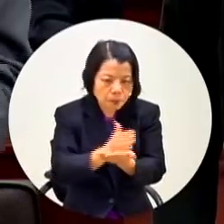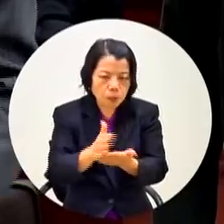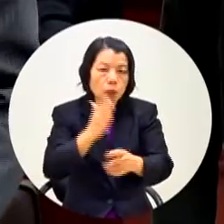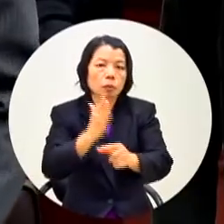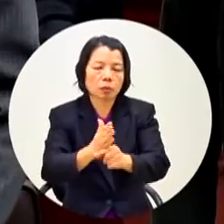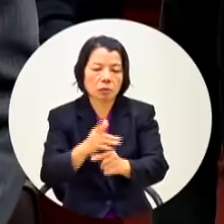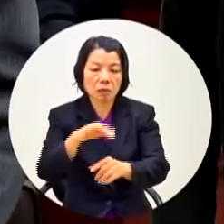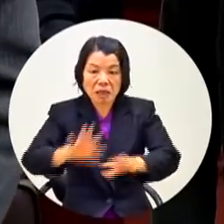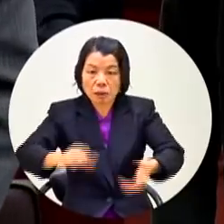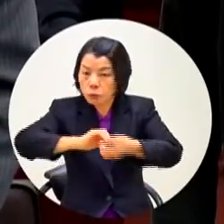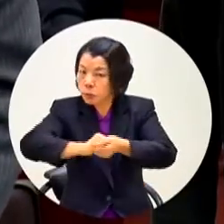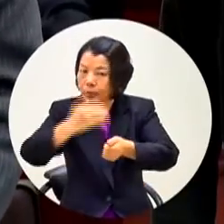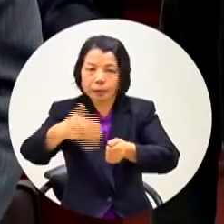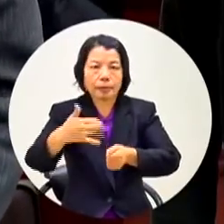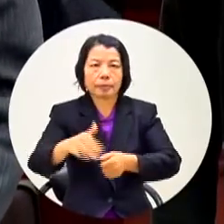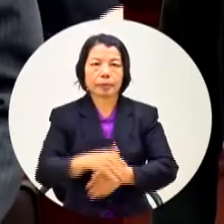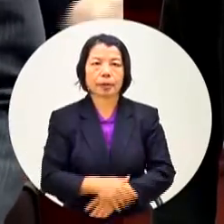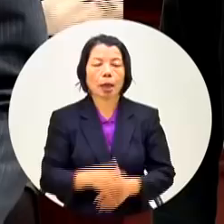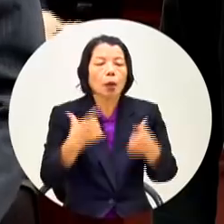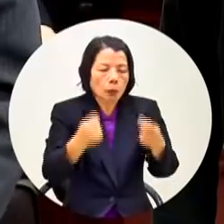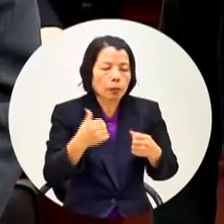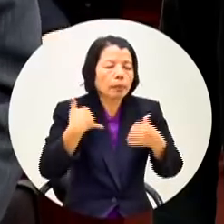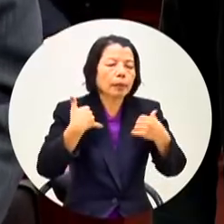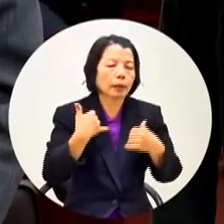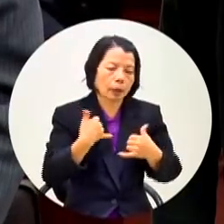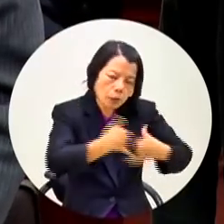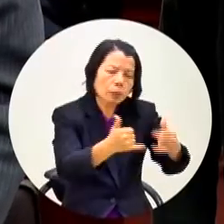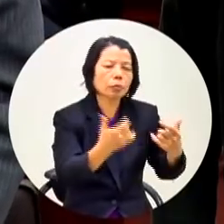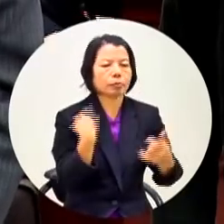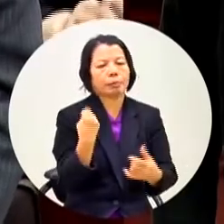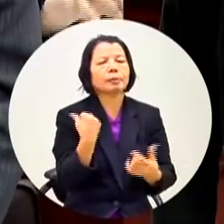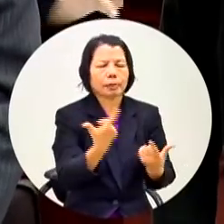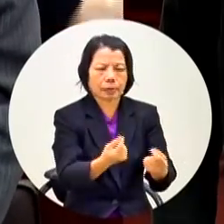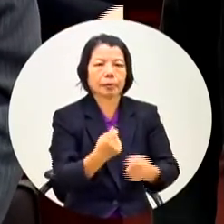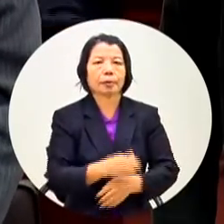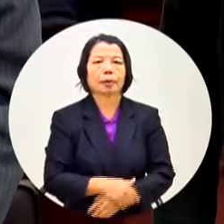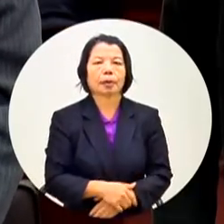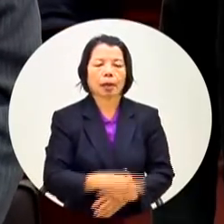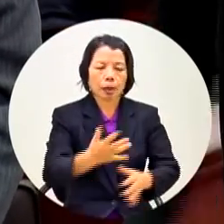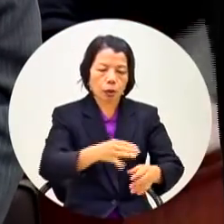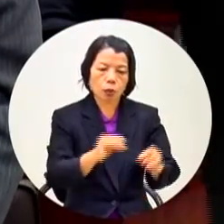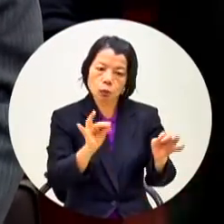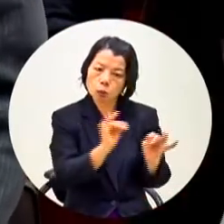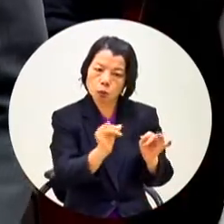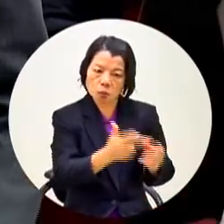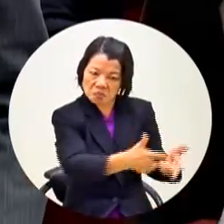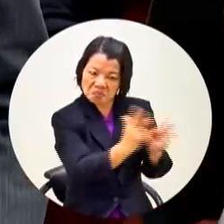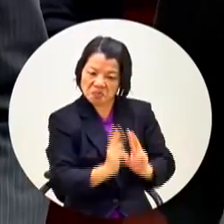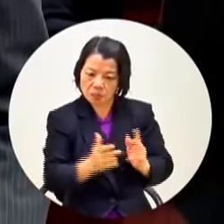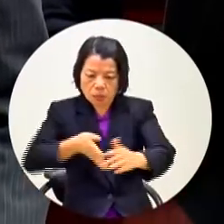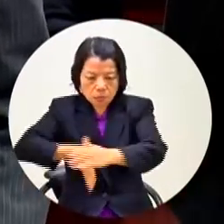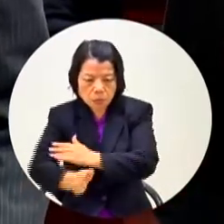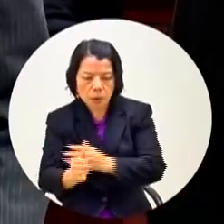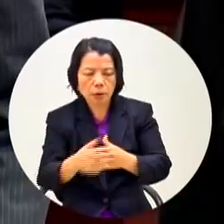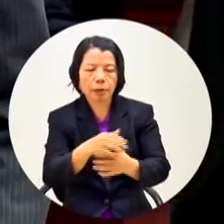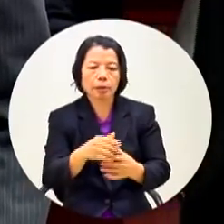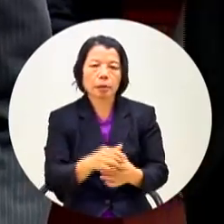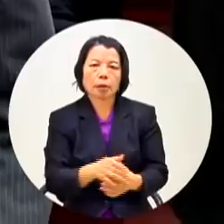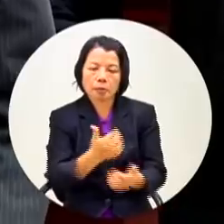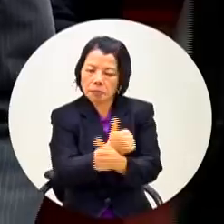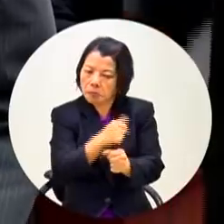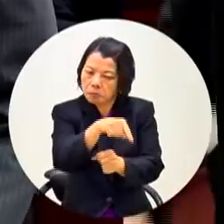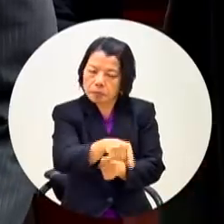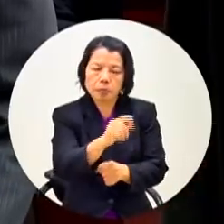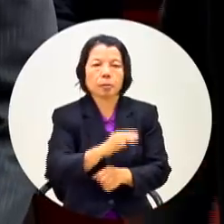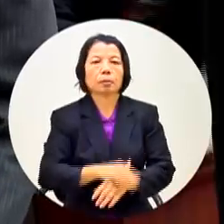有的路线来做相关一个评估，包括地下高架化，那这个只是其中一个选项而已。 所以这一条所谓的替代路线是您目